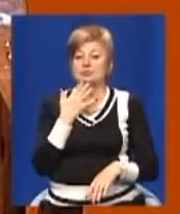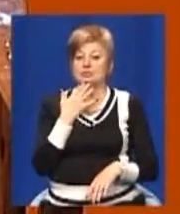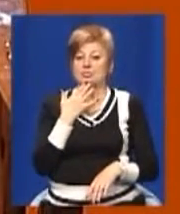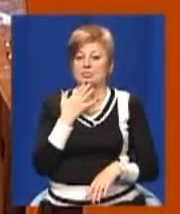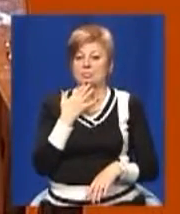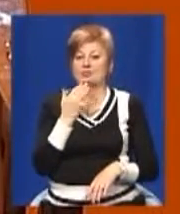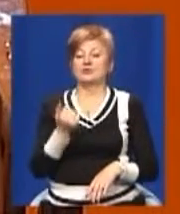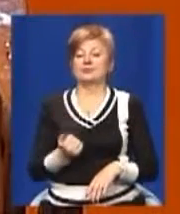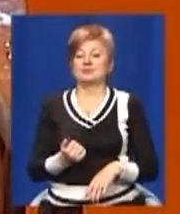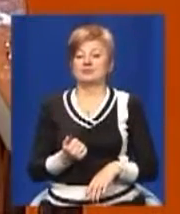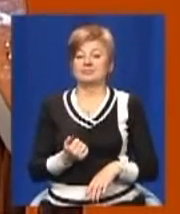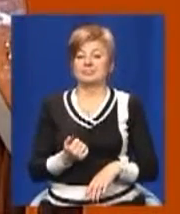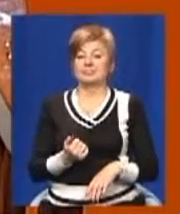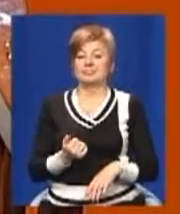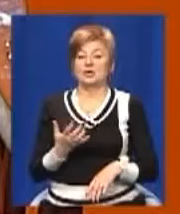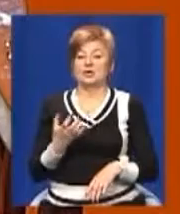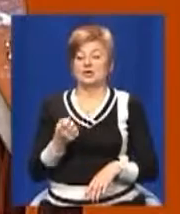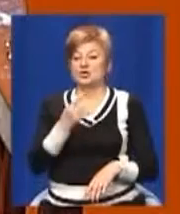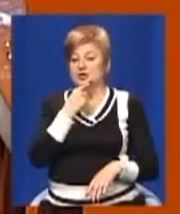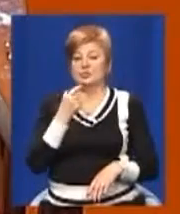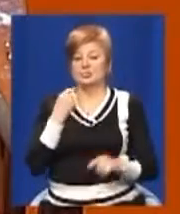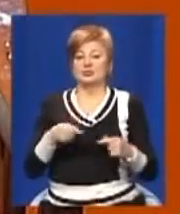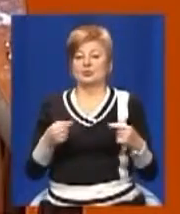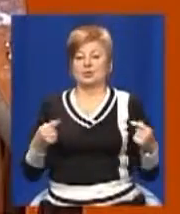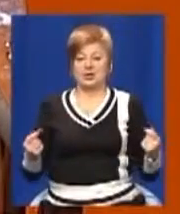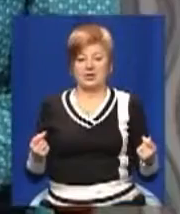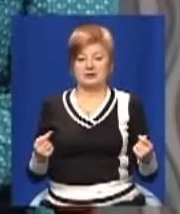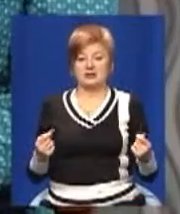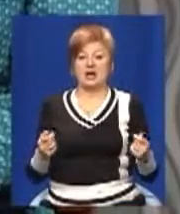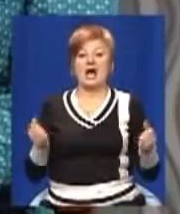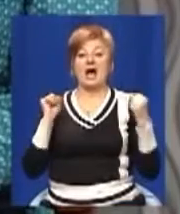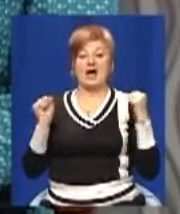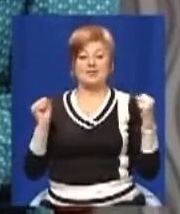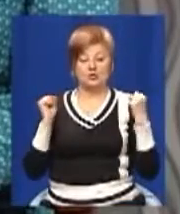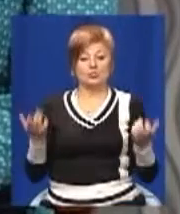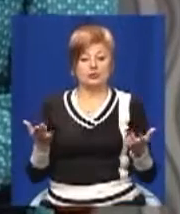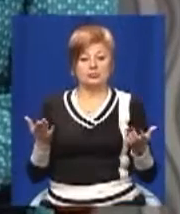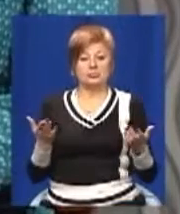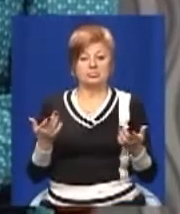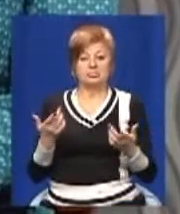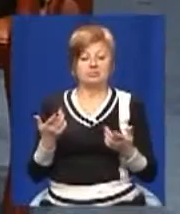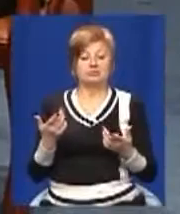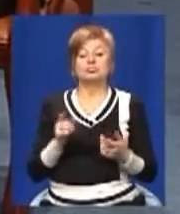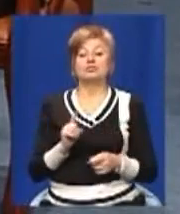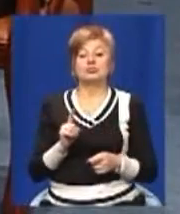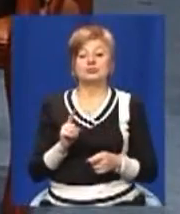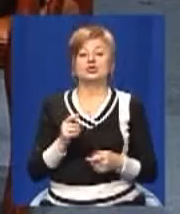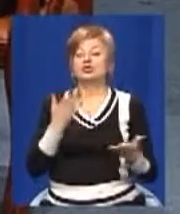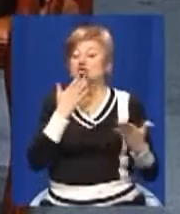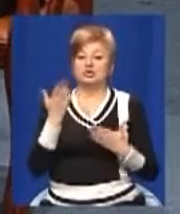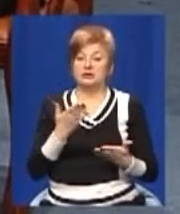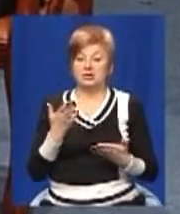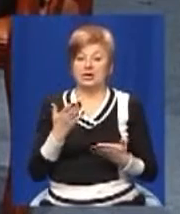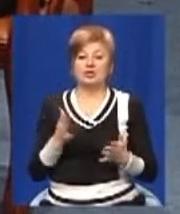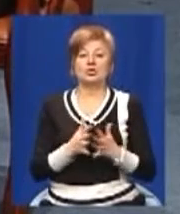мовою. А ще багато-багато чим. Ну, а фізкультура одна з твоїх. Літературне читання, але